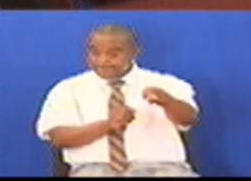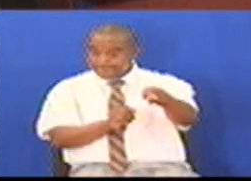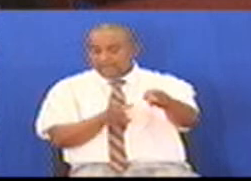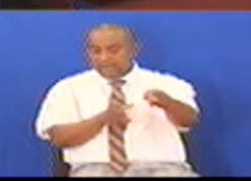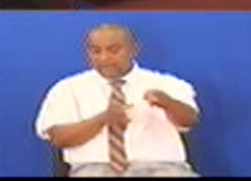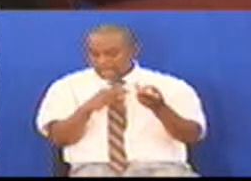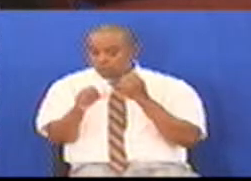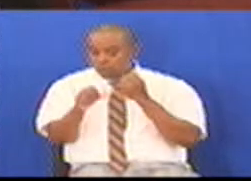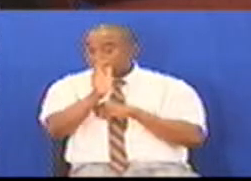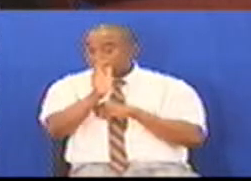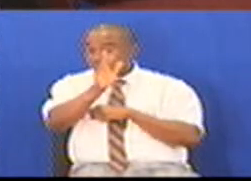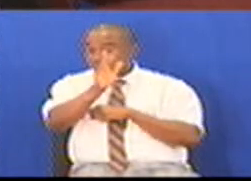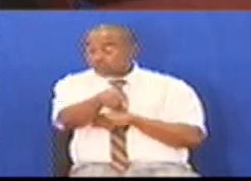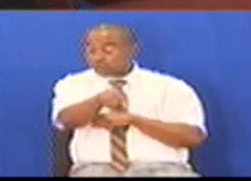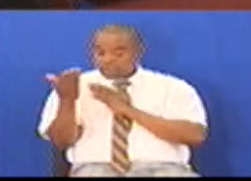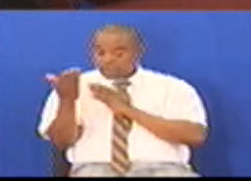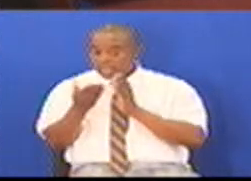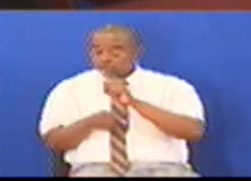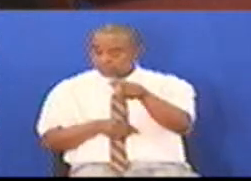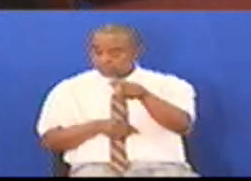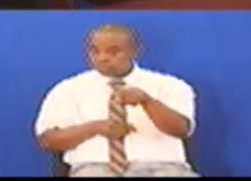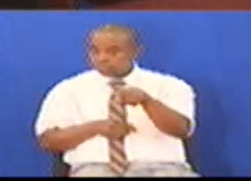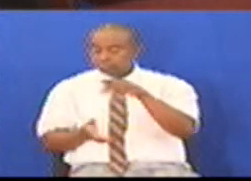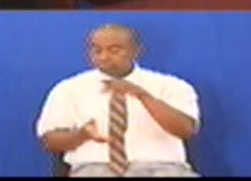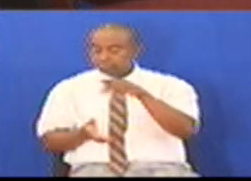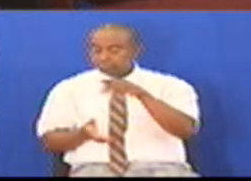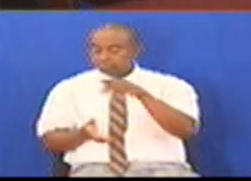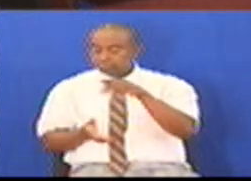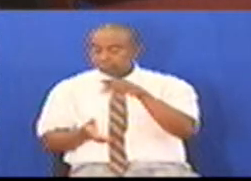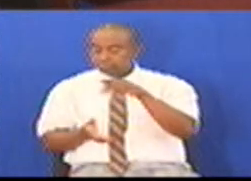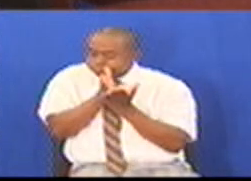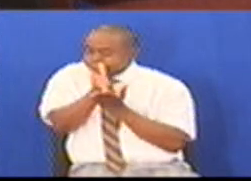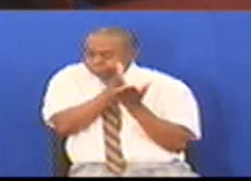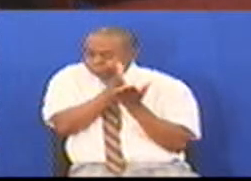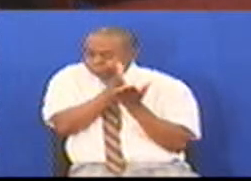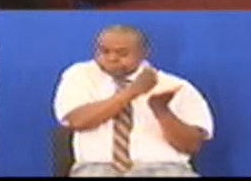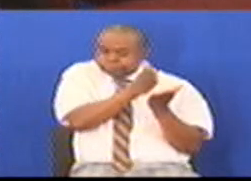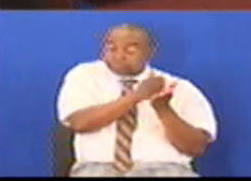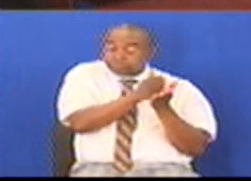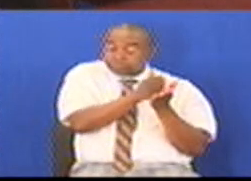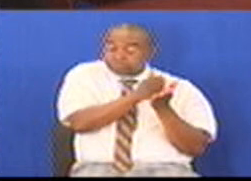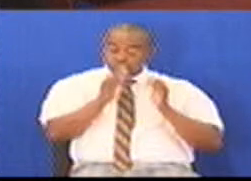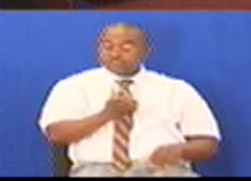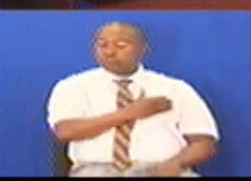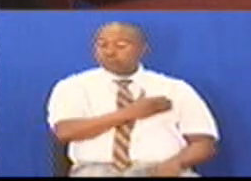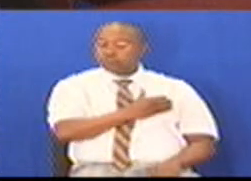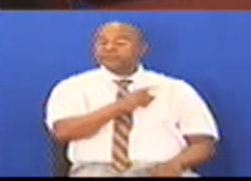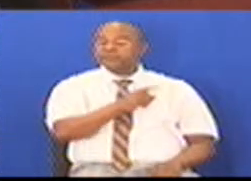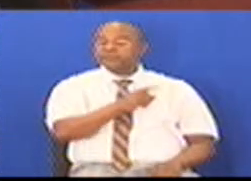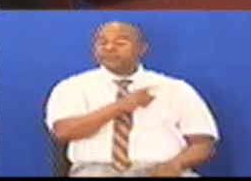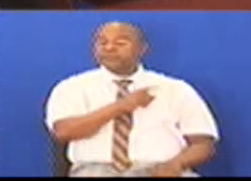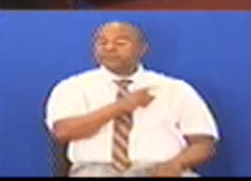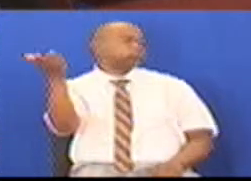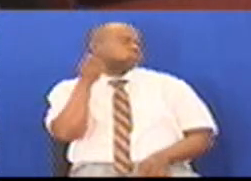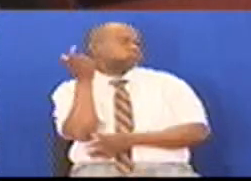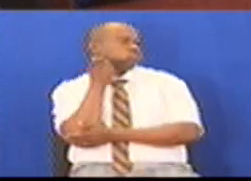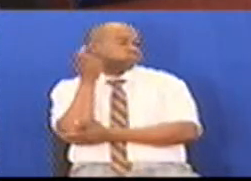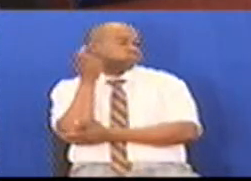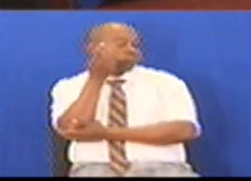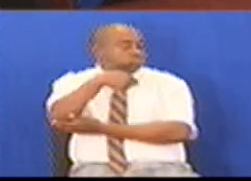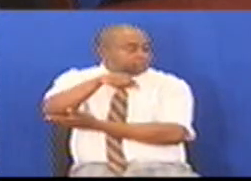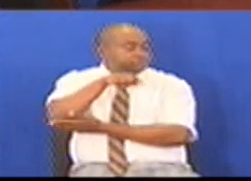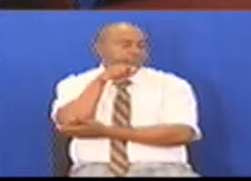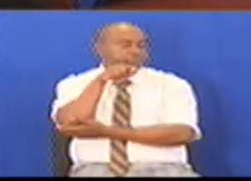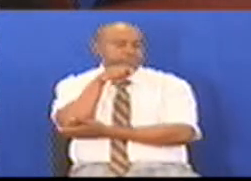wako. Tuanze kupitia. Mheshimiwa Waziri wa Fedha yuko hapa tayari kutusikiliza, na baada ya